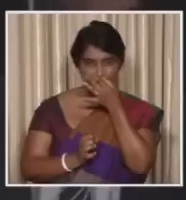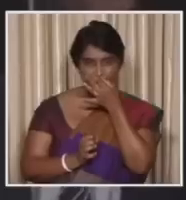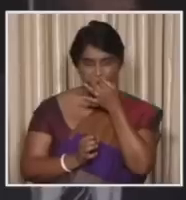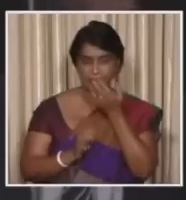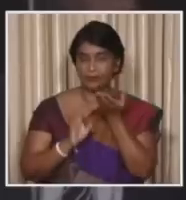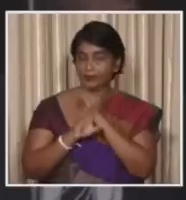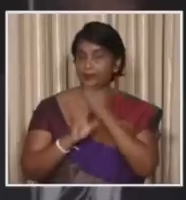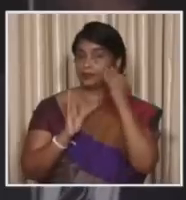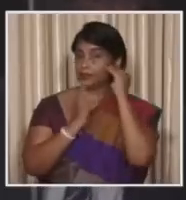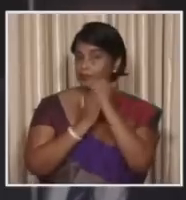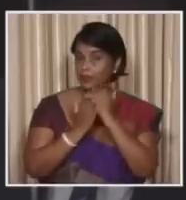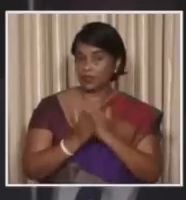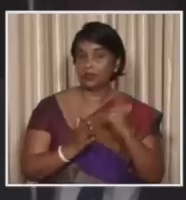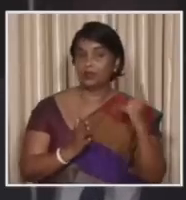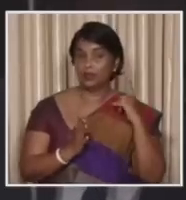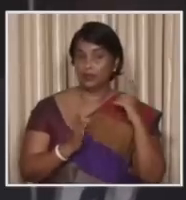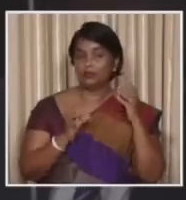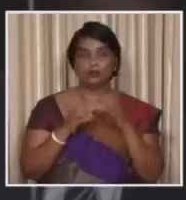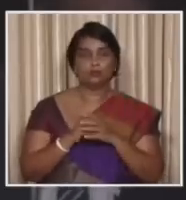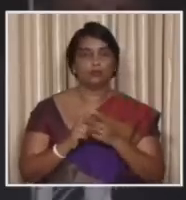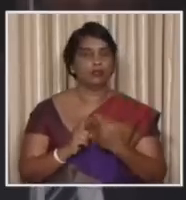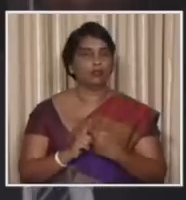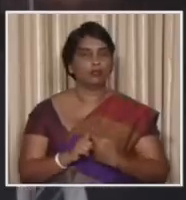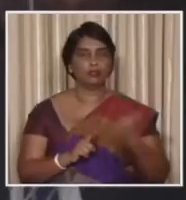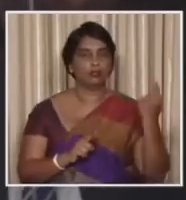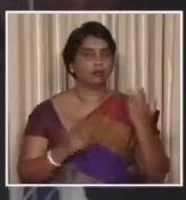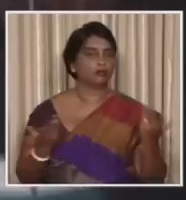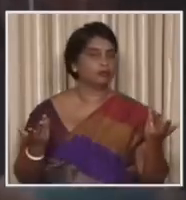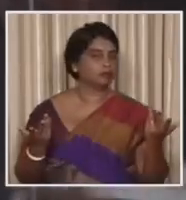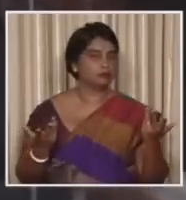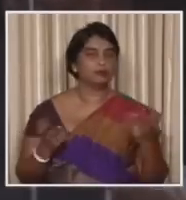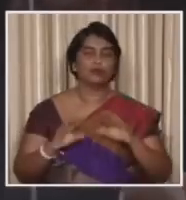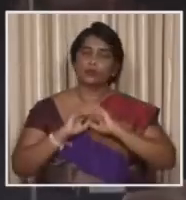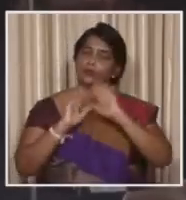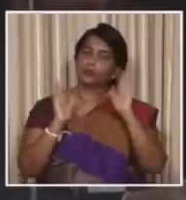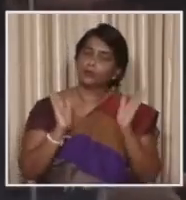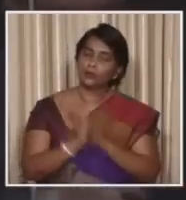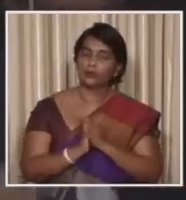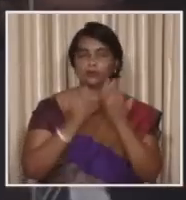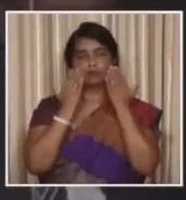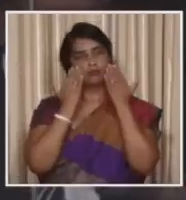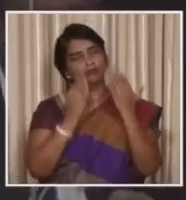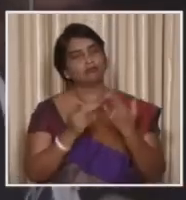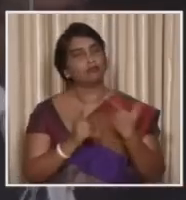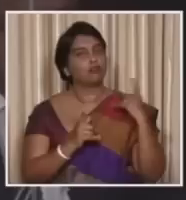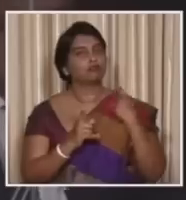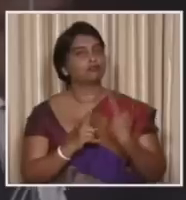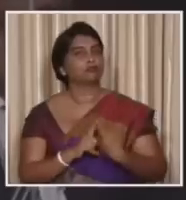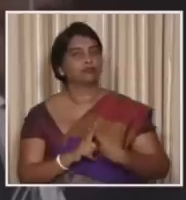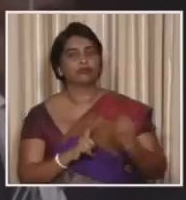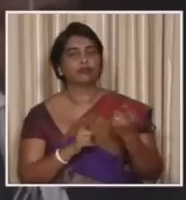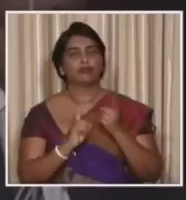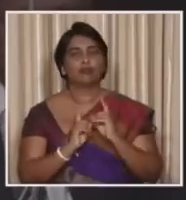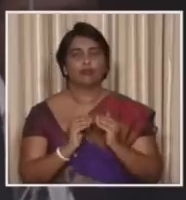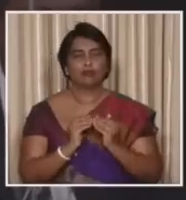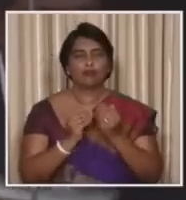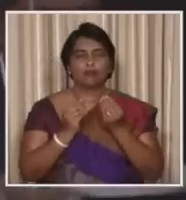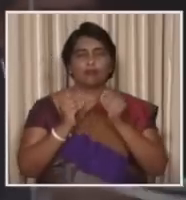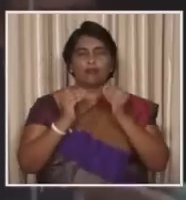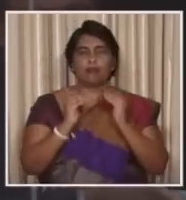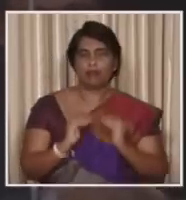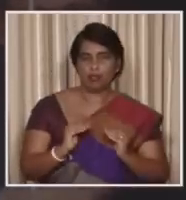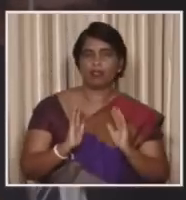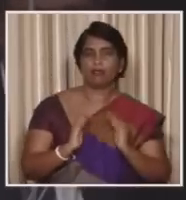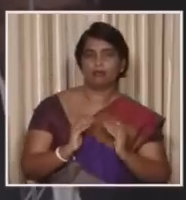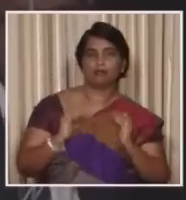ඊට කාරණා අනුව ආරක්ෂක අංශයේ කිසිම දියුණුවක් වෙලා නැති බව සමස්තයක් හැටියට ගත්තම පේනවා අපි හිත උතනින් පොඩ්ඩක් හරි පල්ලහැට තමයි